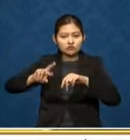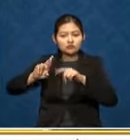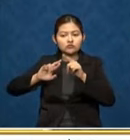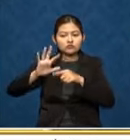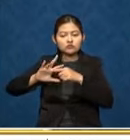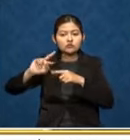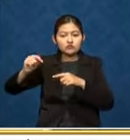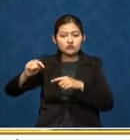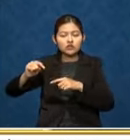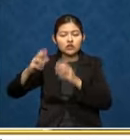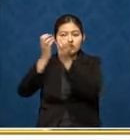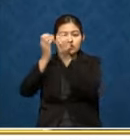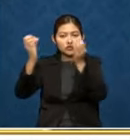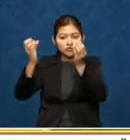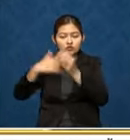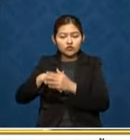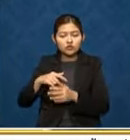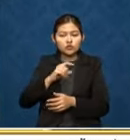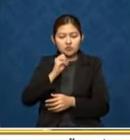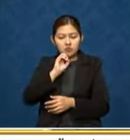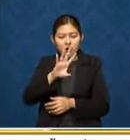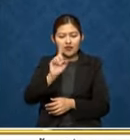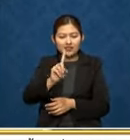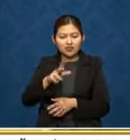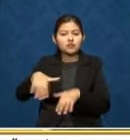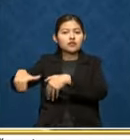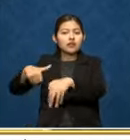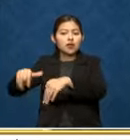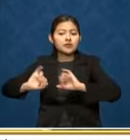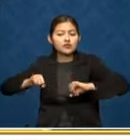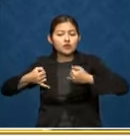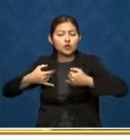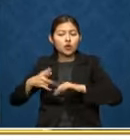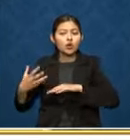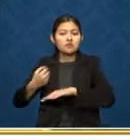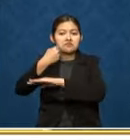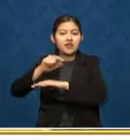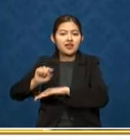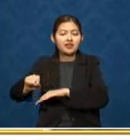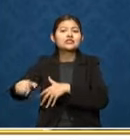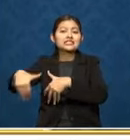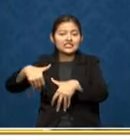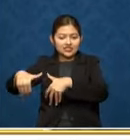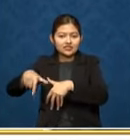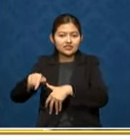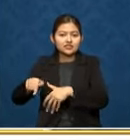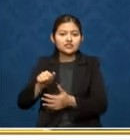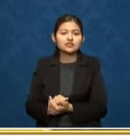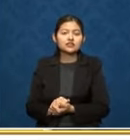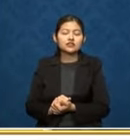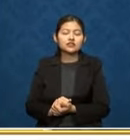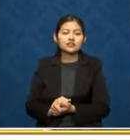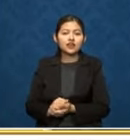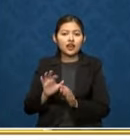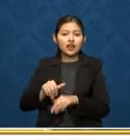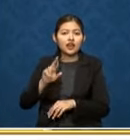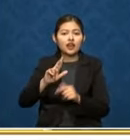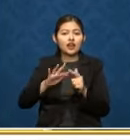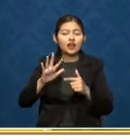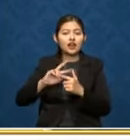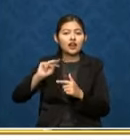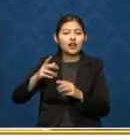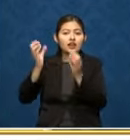รัฐธรรมนูญโดยมักอ้างว่าประชาชนเป็นเจ้าของอำนาจและการร่างรัฐธรรมนูญก็มักจะ